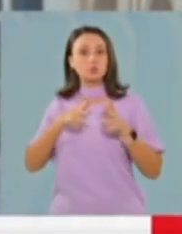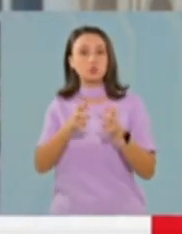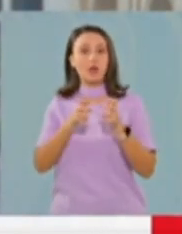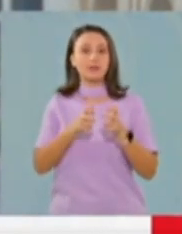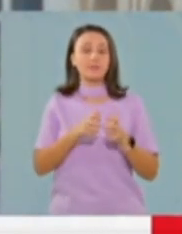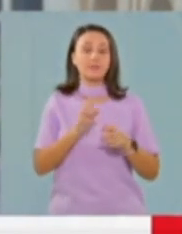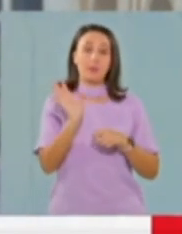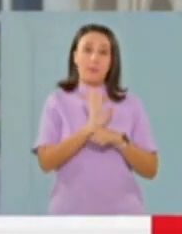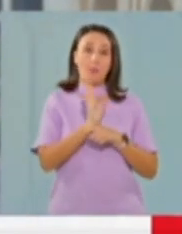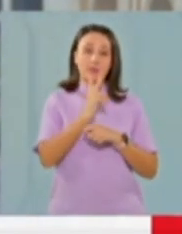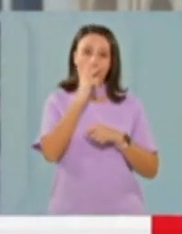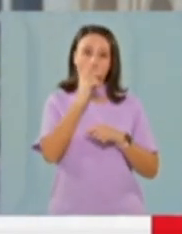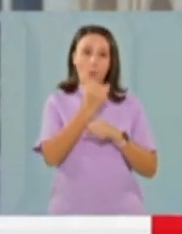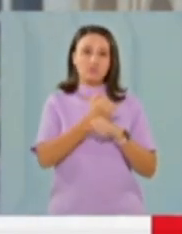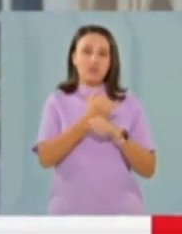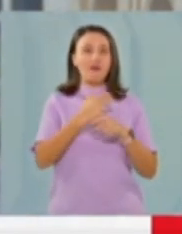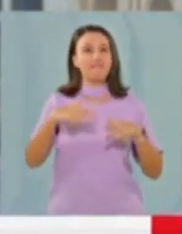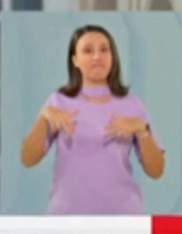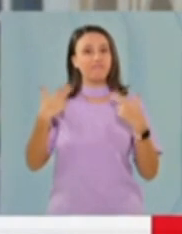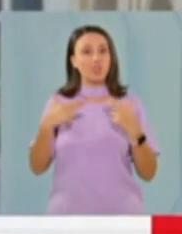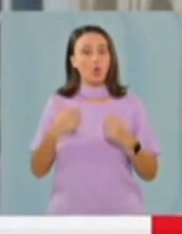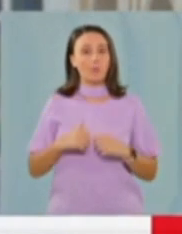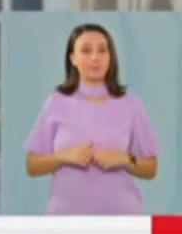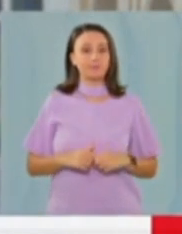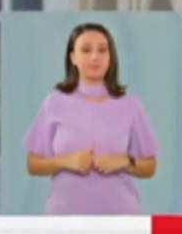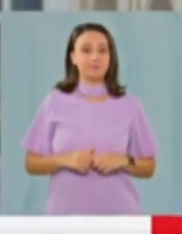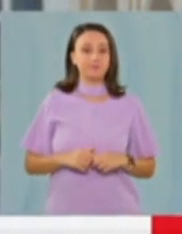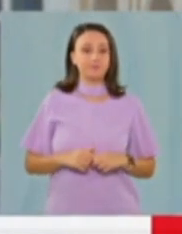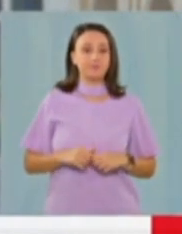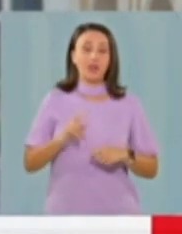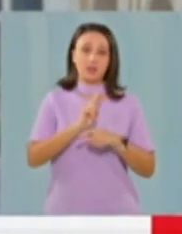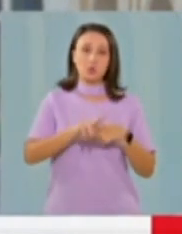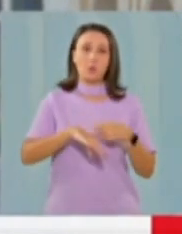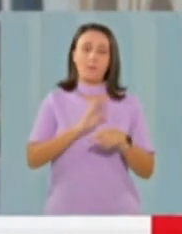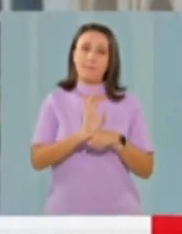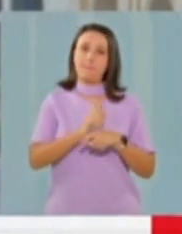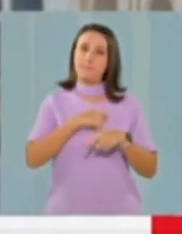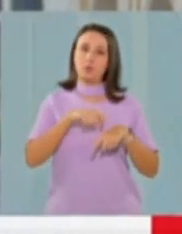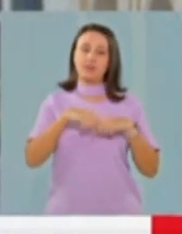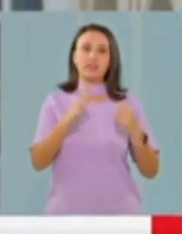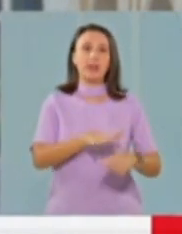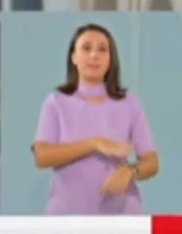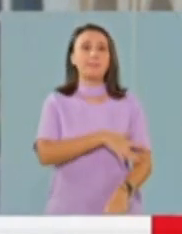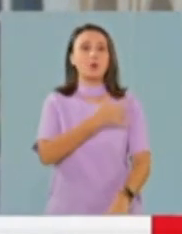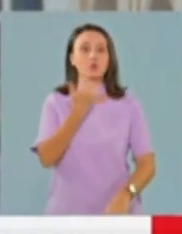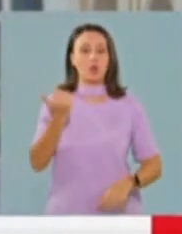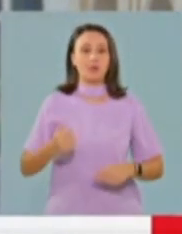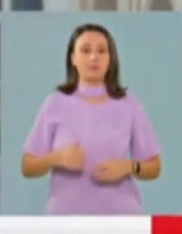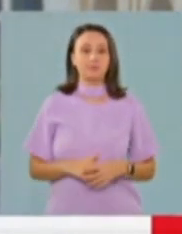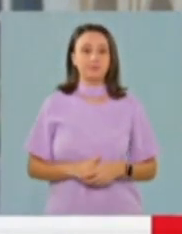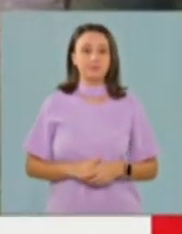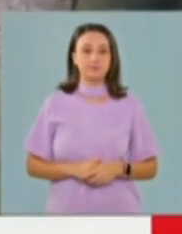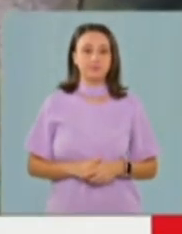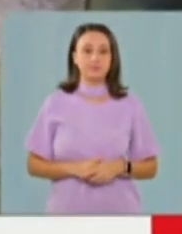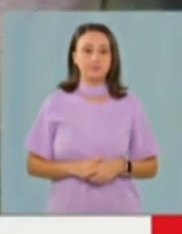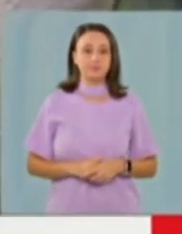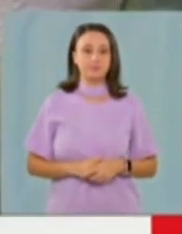scenele au fost surprinse de camerele de luat vederi din zonă atentie urmeaza imagini care vă pot afecta emoțional